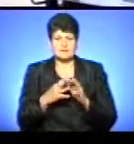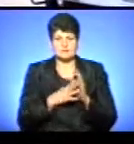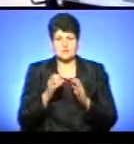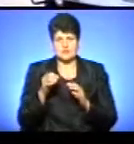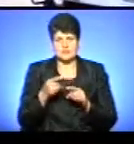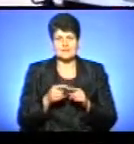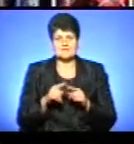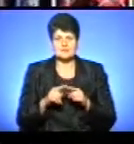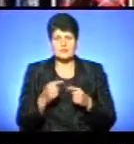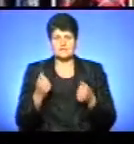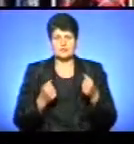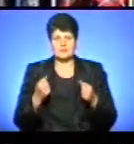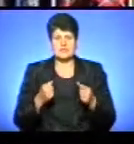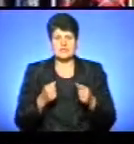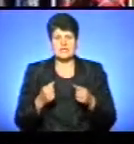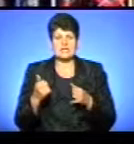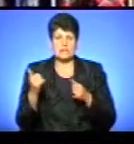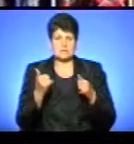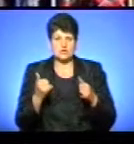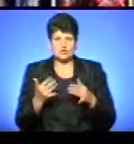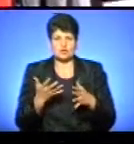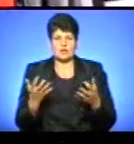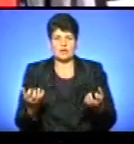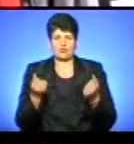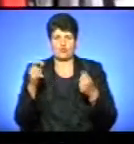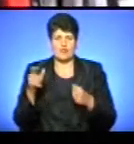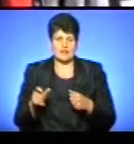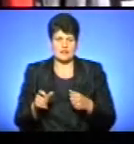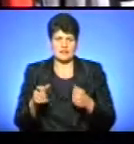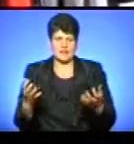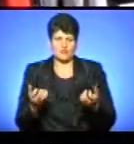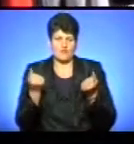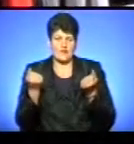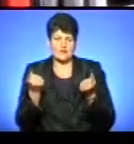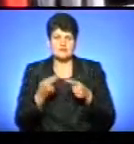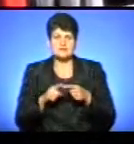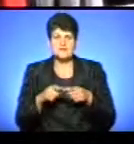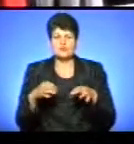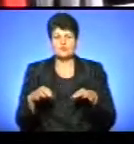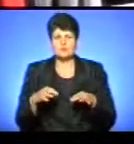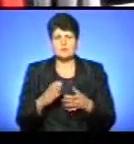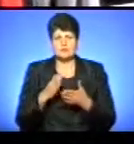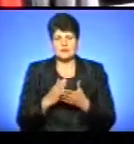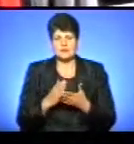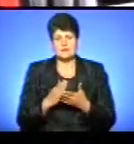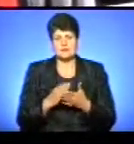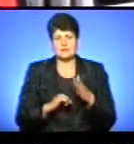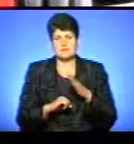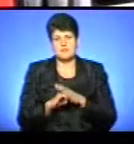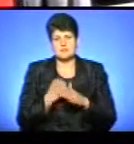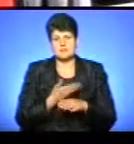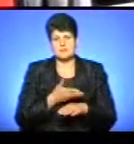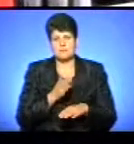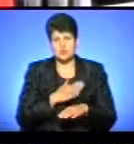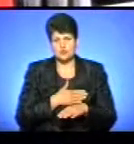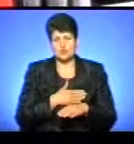Це автомобіль хімічного рятування. Даний автомобіль розміщений на базі польського автомобіля